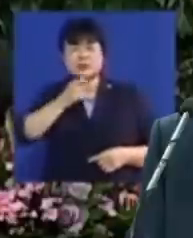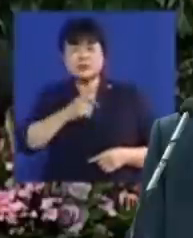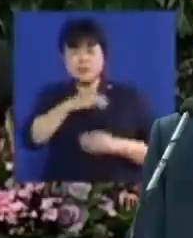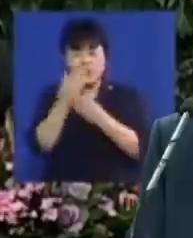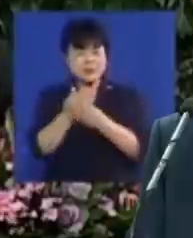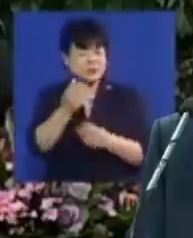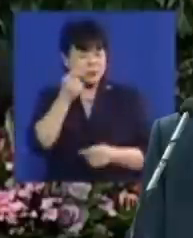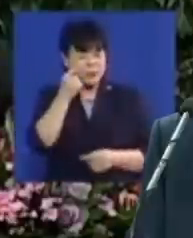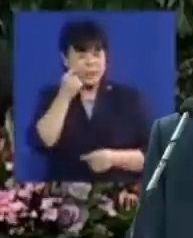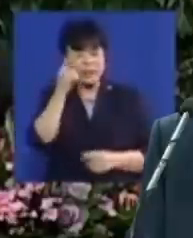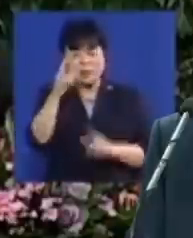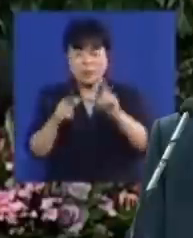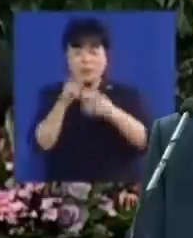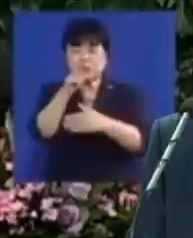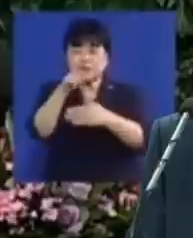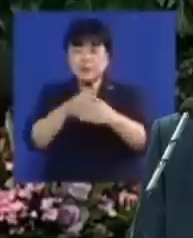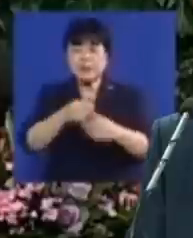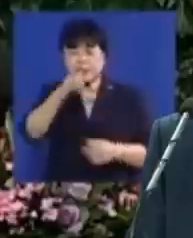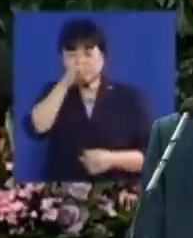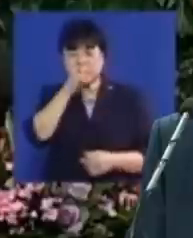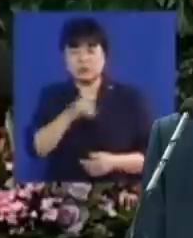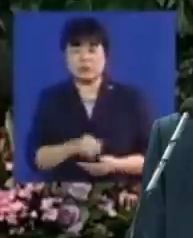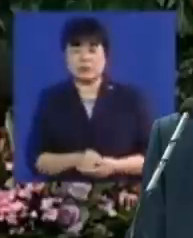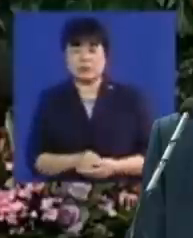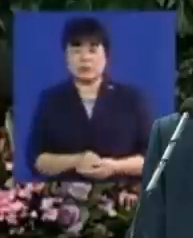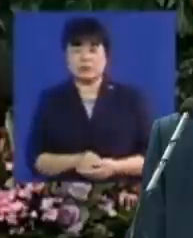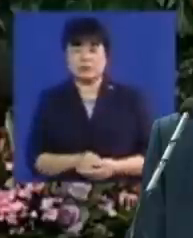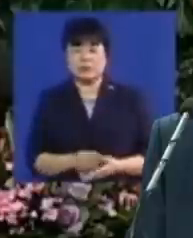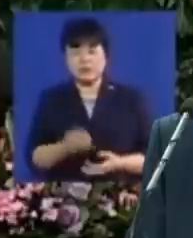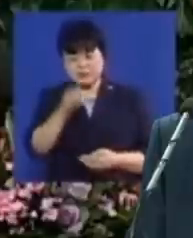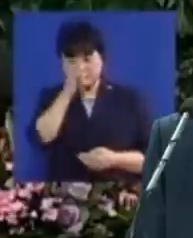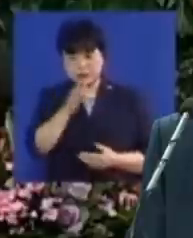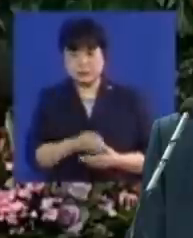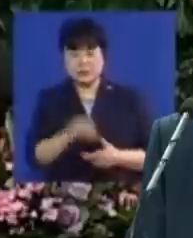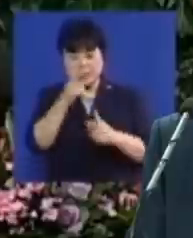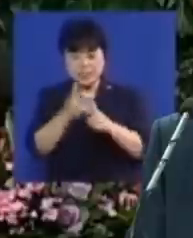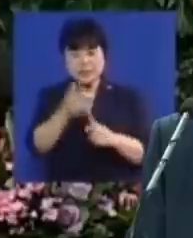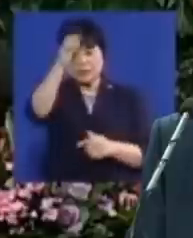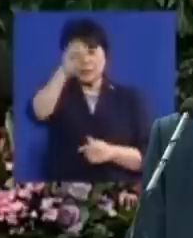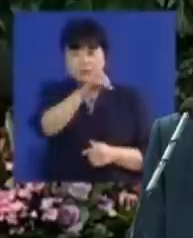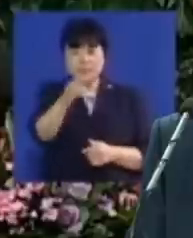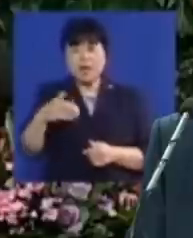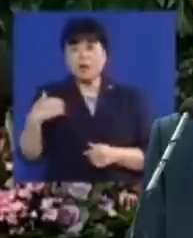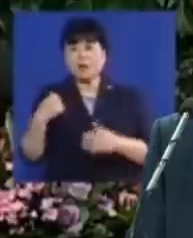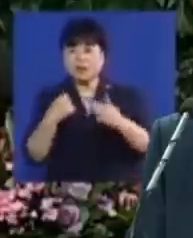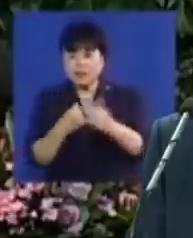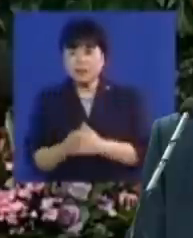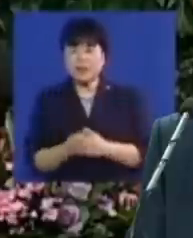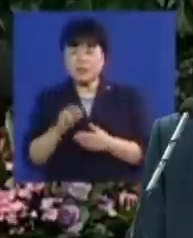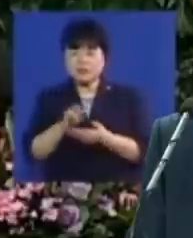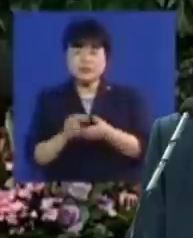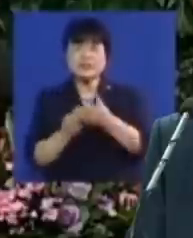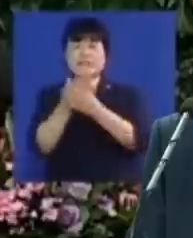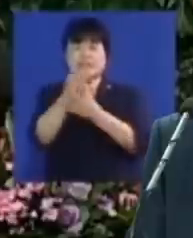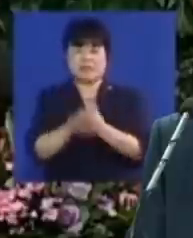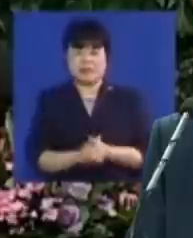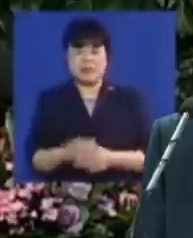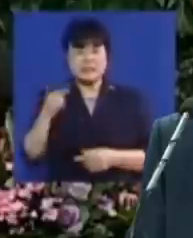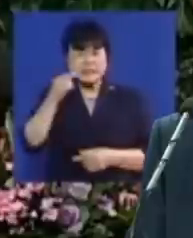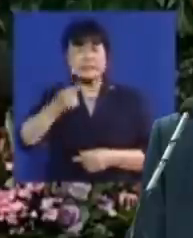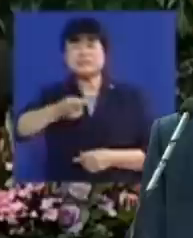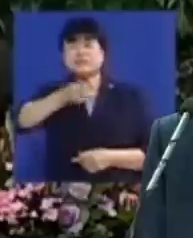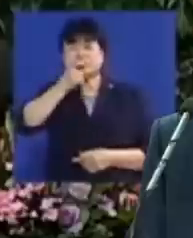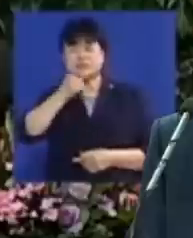모습을 마음속에 가지고 반사회적인 행동을 합니다. 예수 십자가를 모르기 때문에 그런 것입니다. 쓴